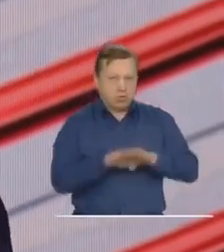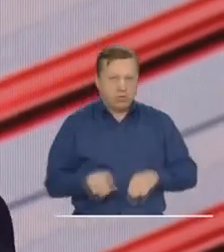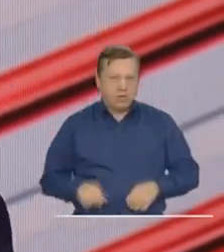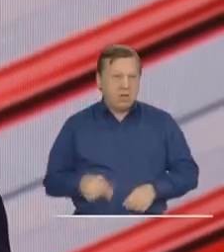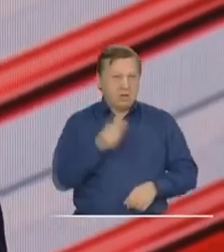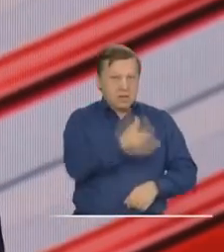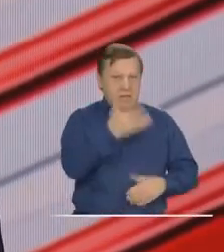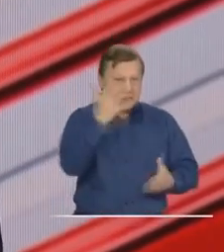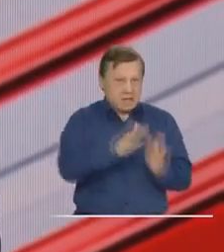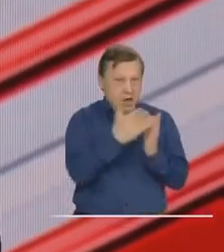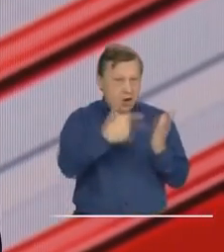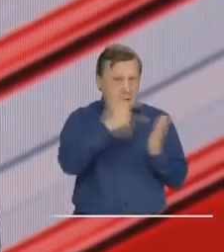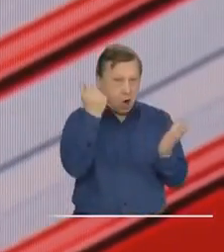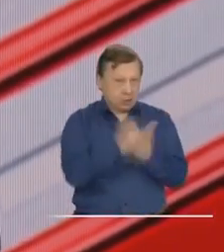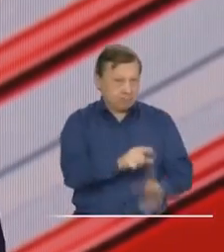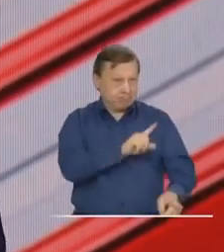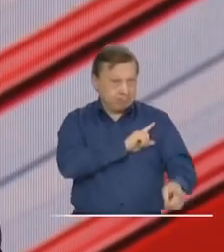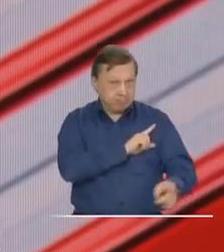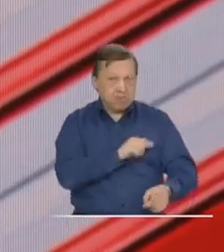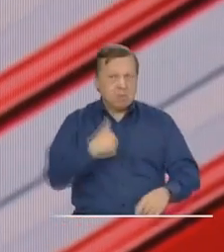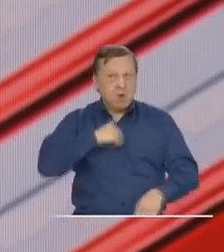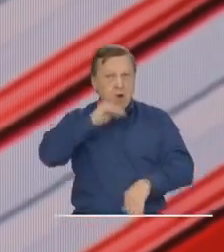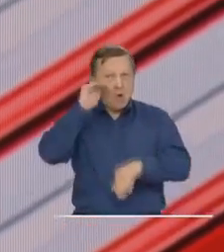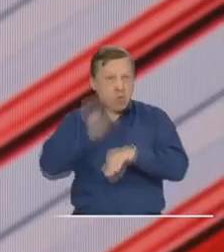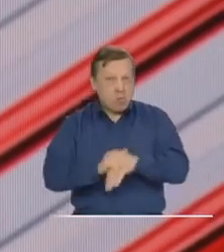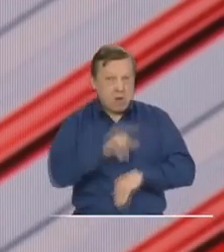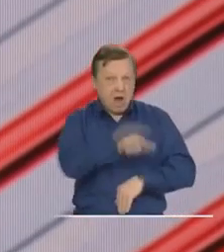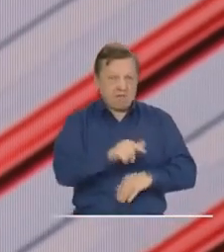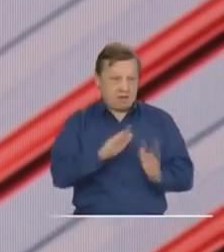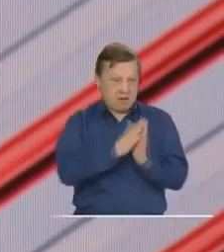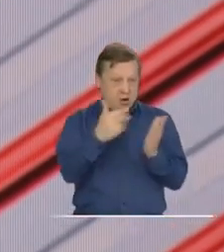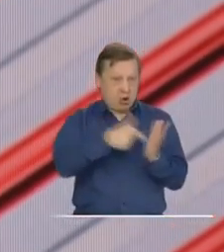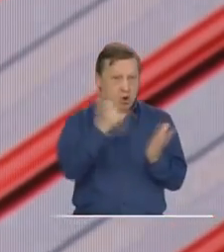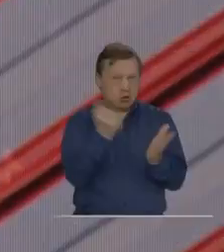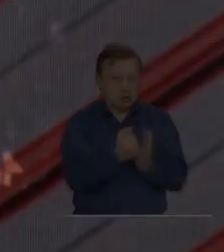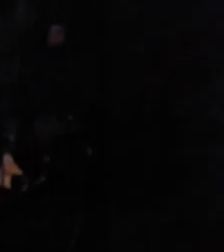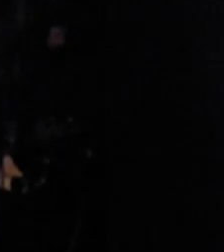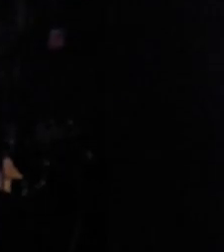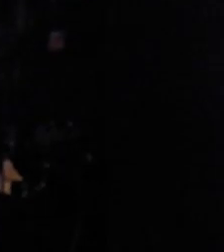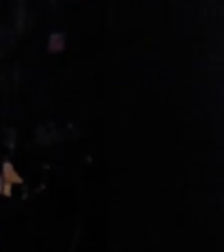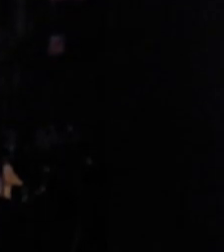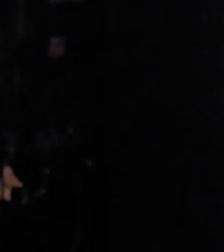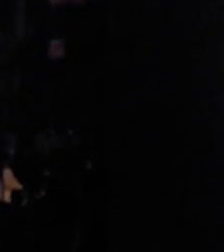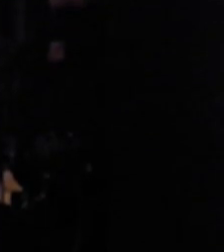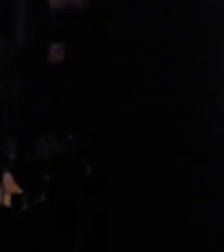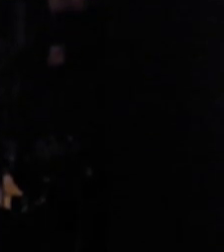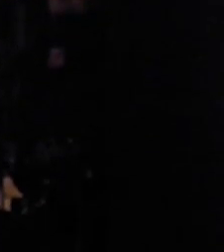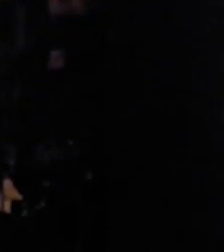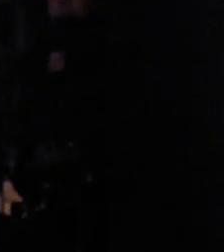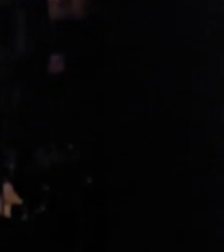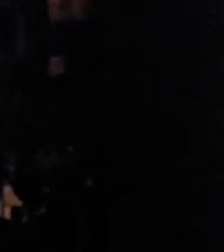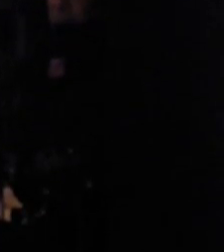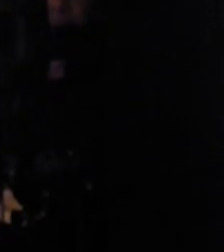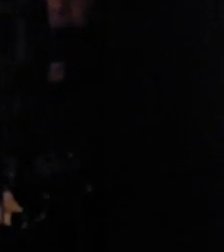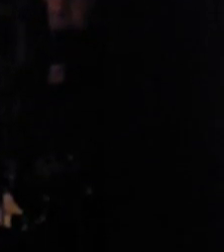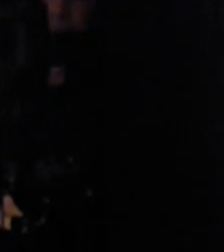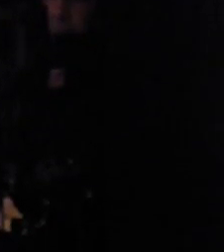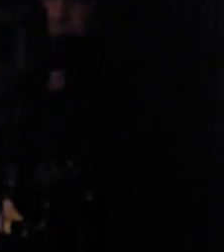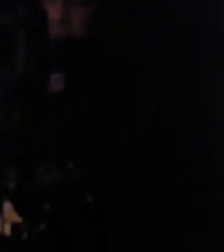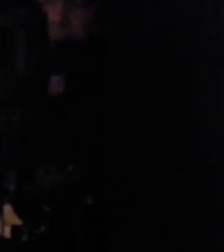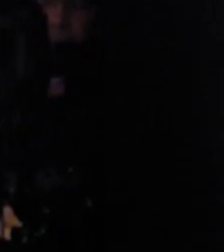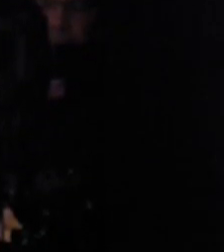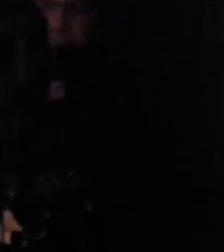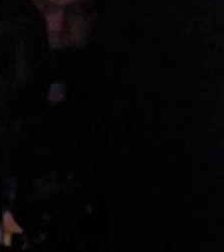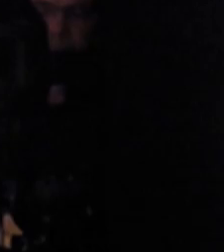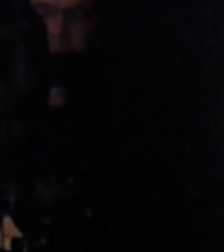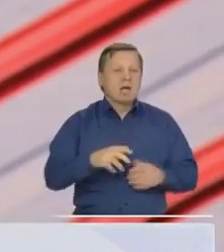strażnikami konstytucji umówiliśmy się właśnie w tej konstytucji na równość na koniec debaty każdy z kandydatów na minutę na